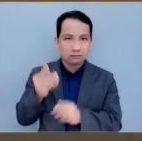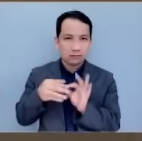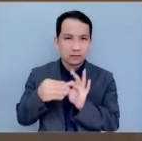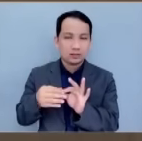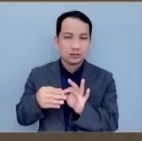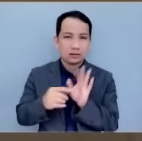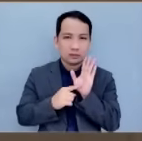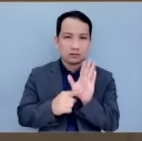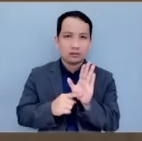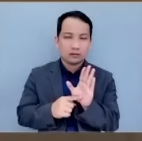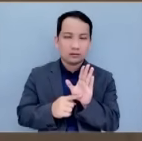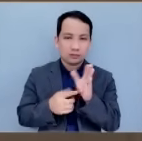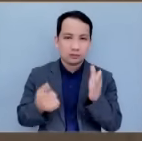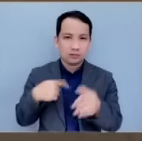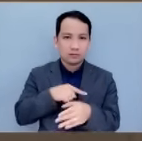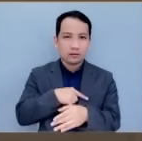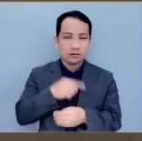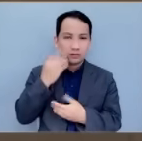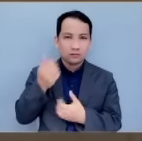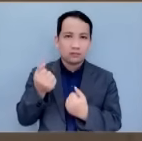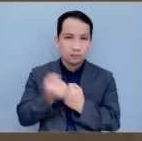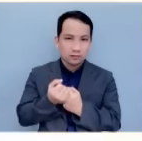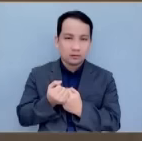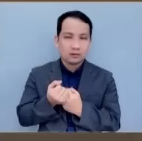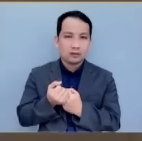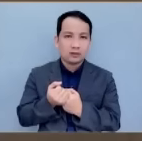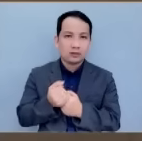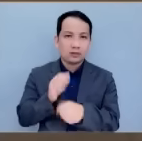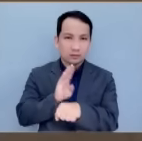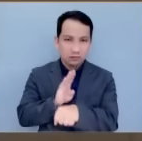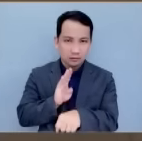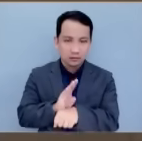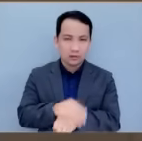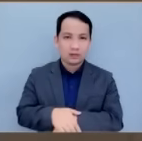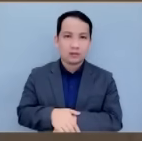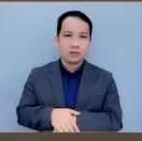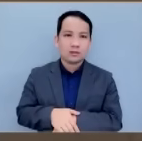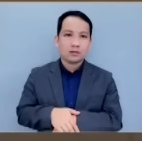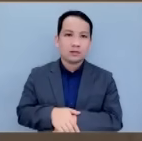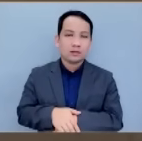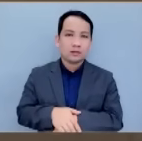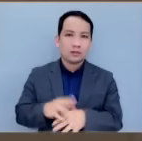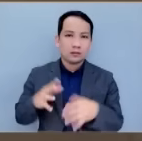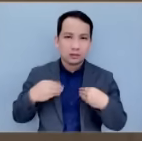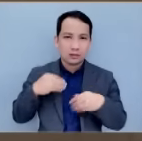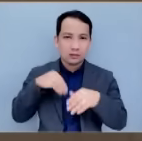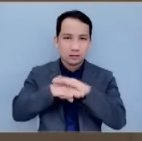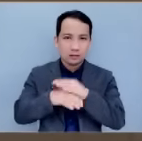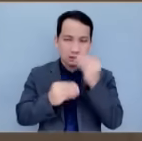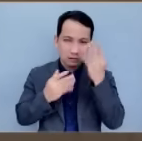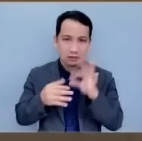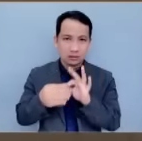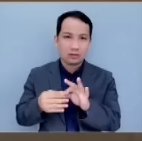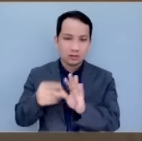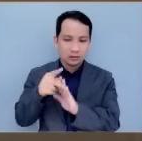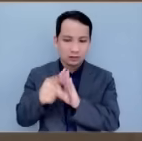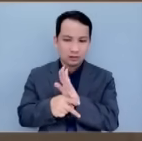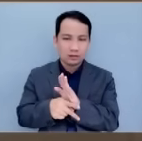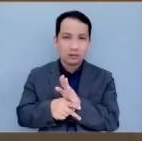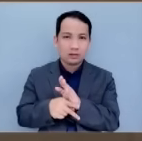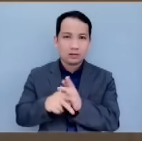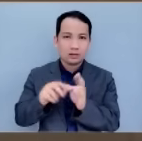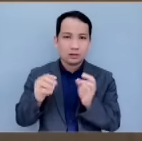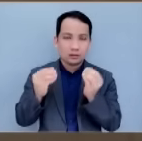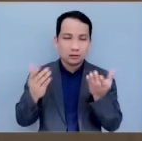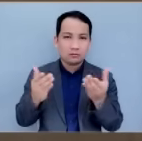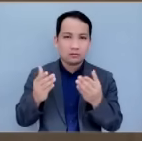our unwavering support for businesses. We continue to accelerate and deepen policy reforms to improve the